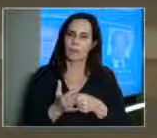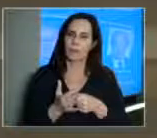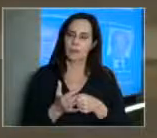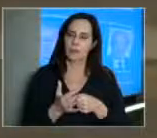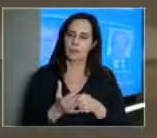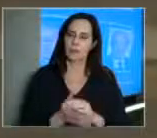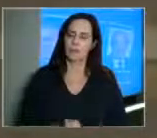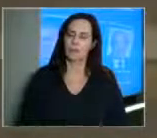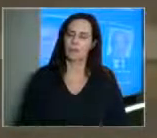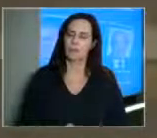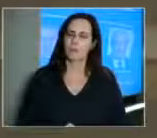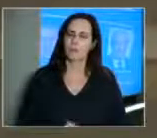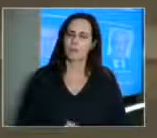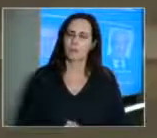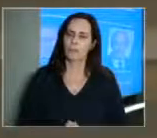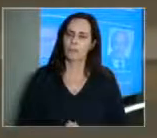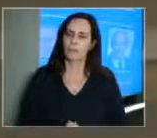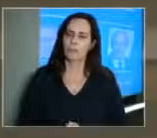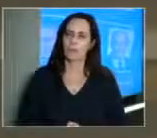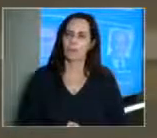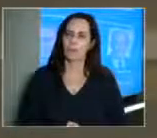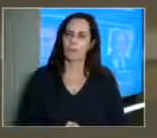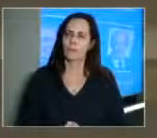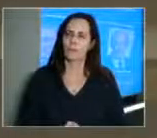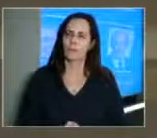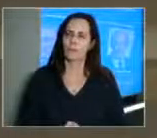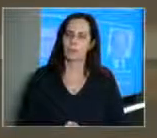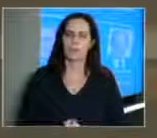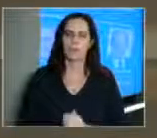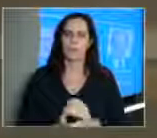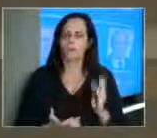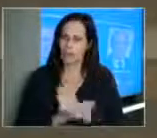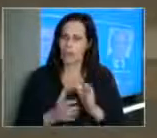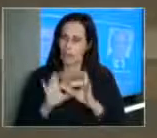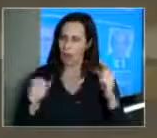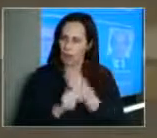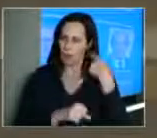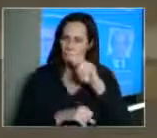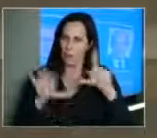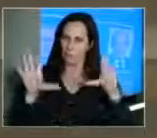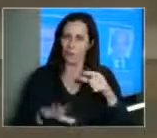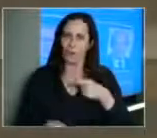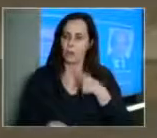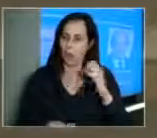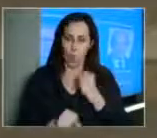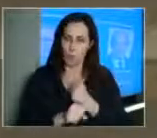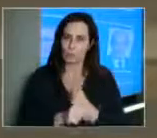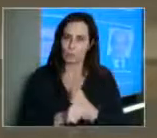והרחבנו את היריעה ואת הידיעות. עד לתקופה הזאת, כשאנחנו לא רק